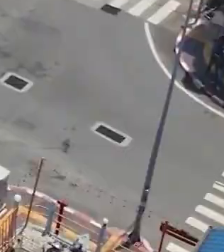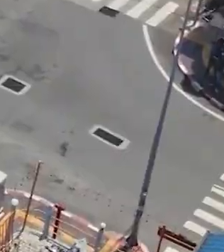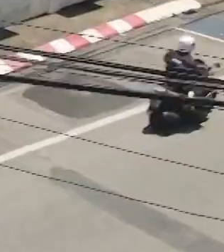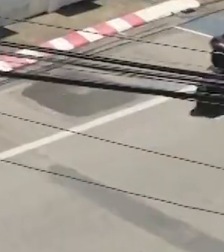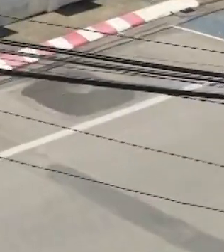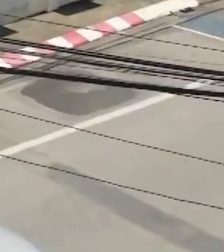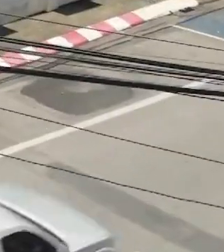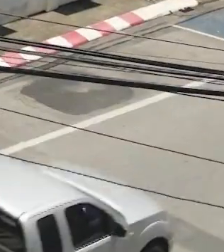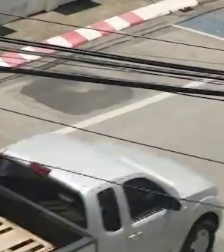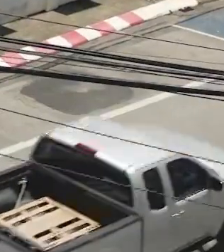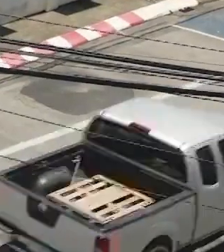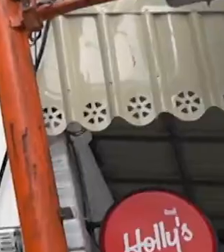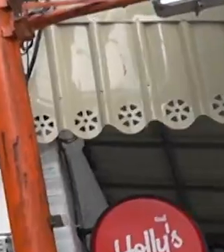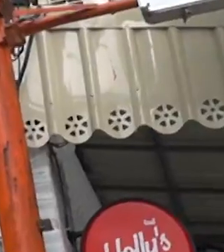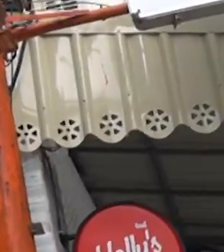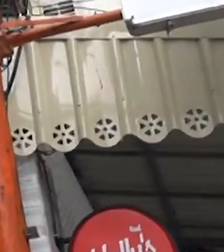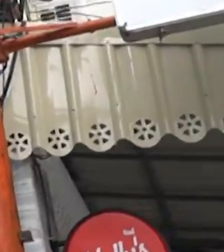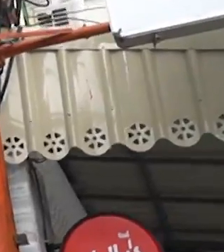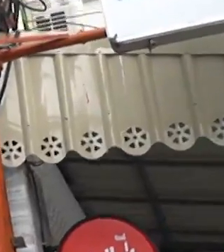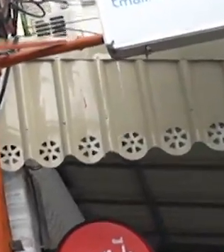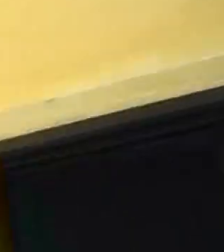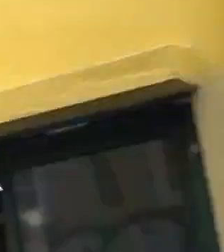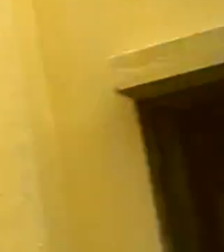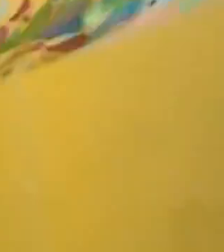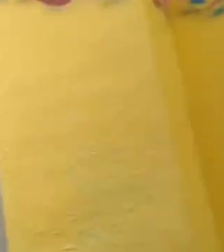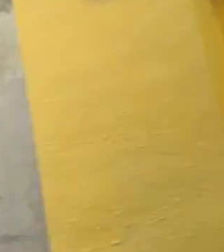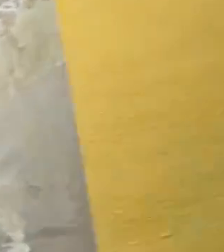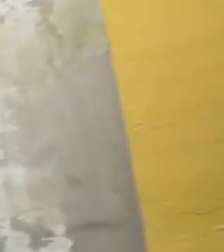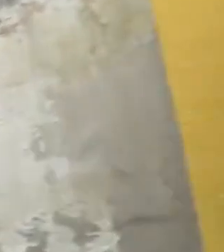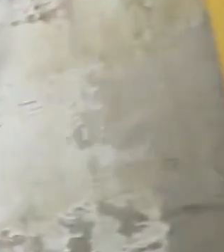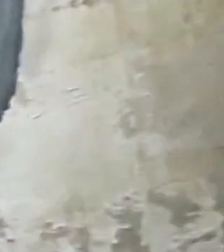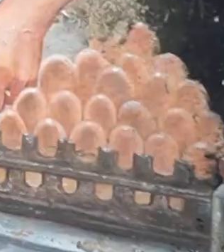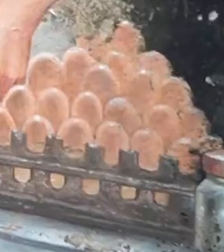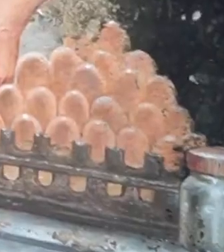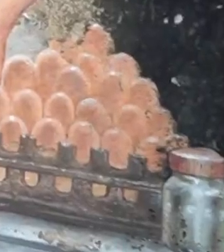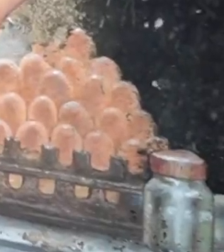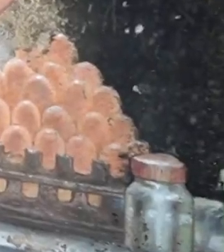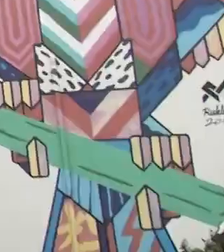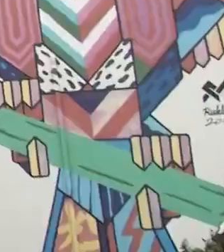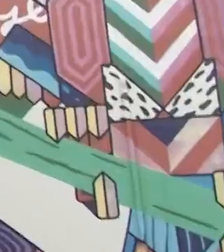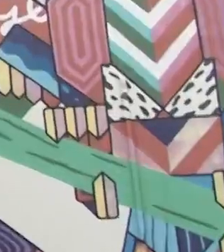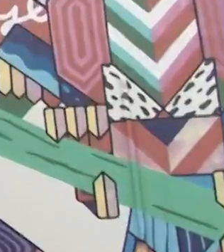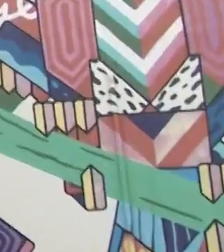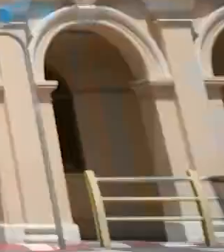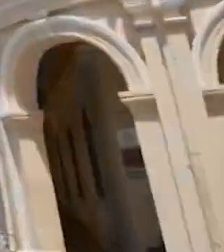ถุยได้แกล้งนำพลิกกรุงเสียบลาวก้องกินก้องกินภูเก็ตแล้งไม่แม้แต่รอยรอย